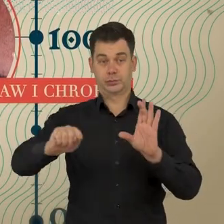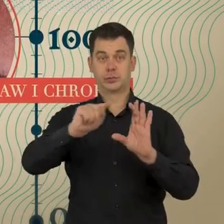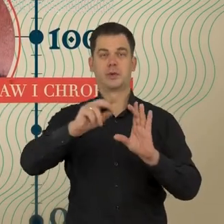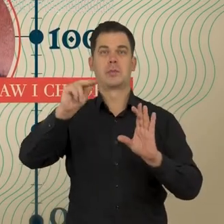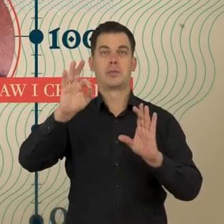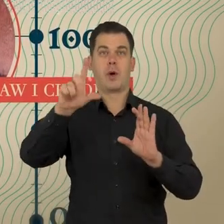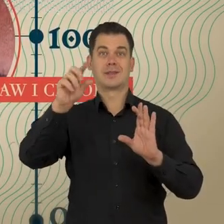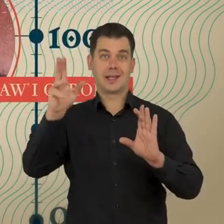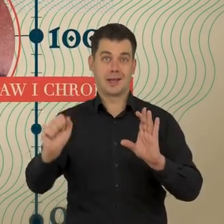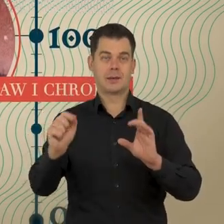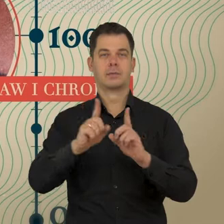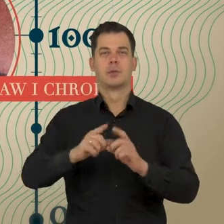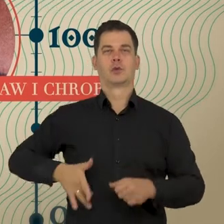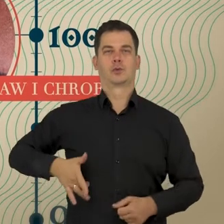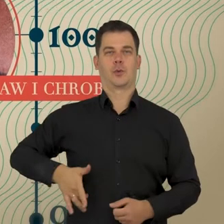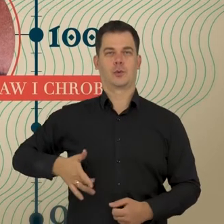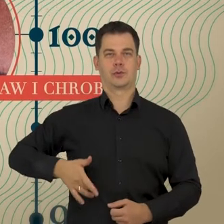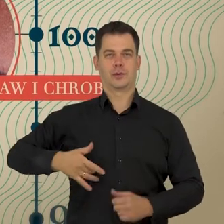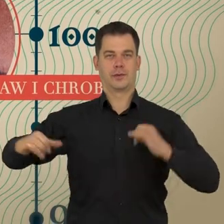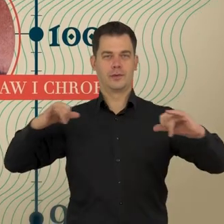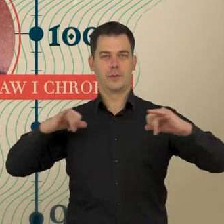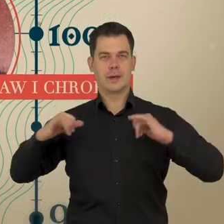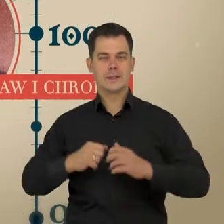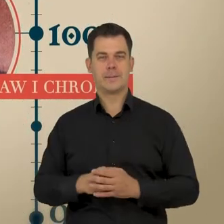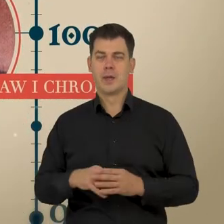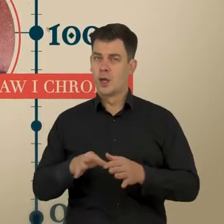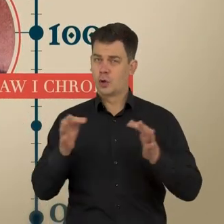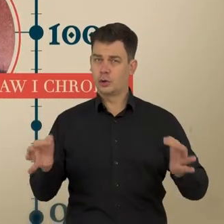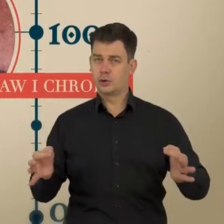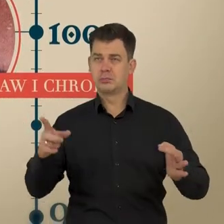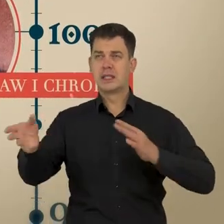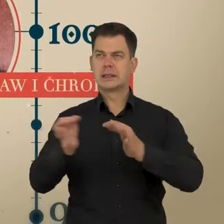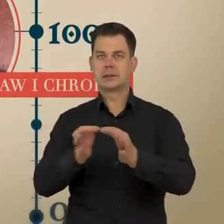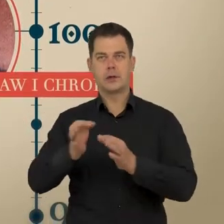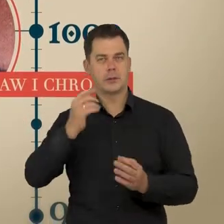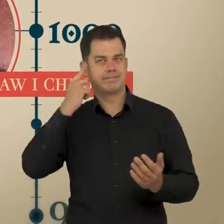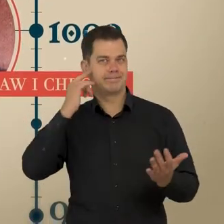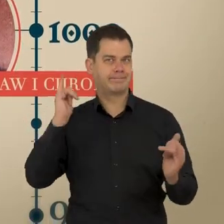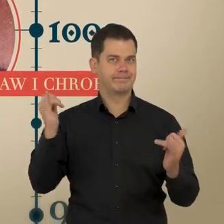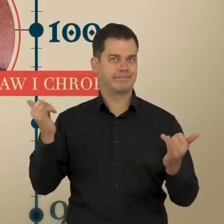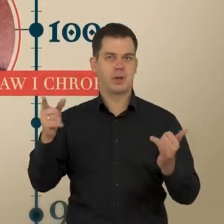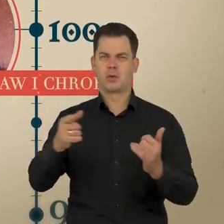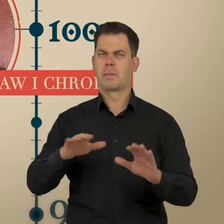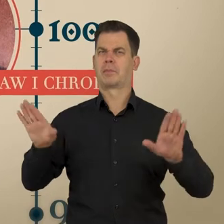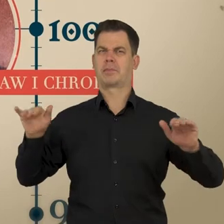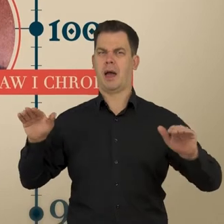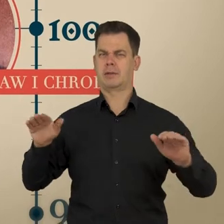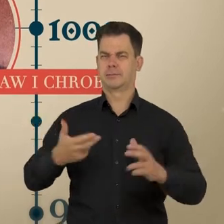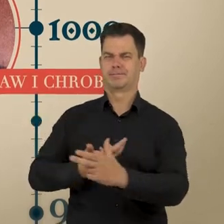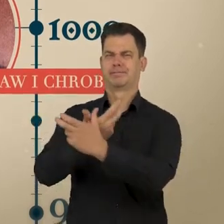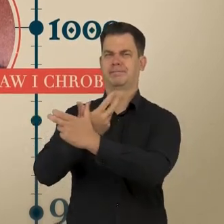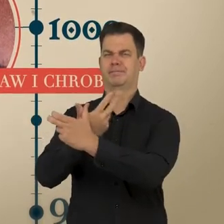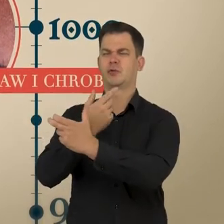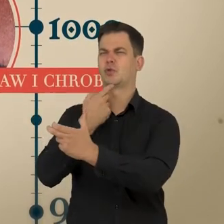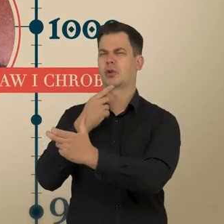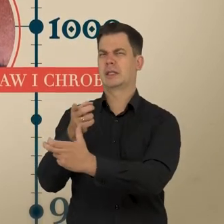napis z nazwą Polski i książęcym tytułem jej władcy. Do dziś historycy nie mogą się zgodzić, jakiego ptaka widzimy